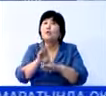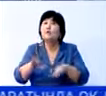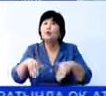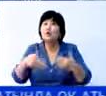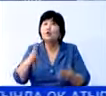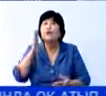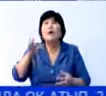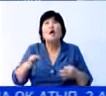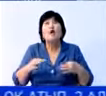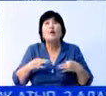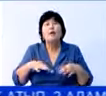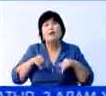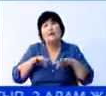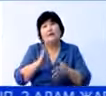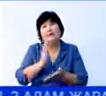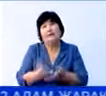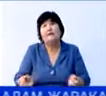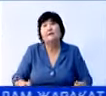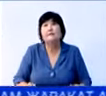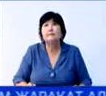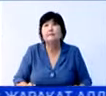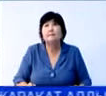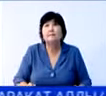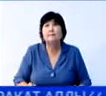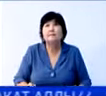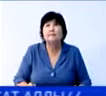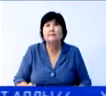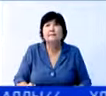ұсынатын болады. Мереке Жалғас, Бауыржан Қожамұратов, Төрехан Қожа Ахметов, Қызылорда телеарнасы.